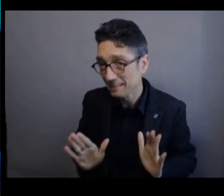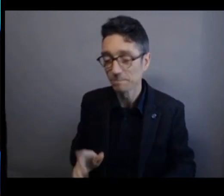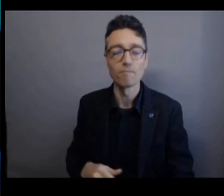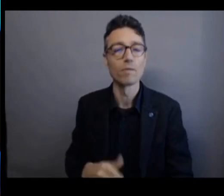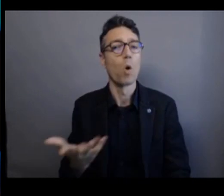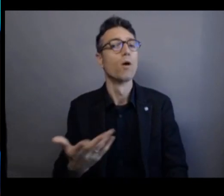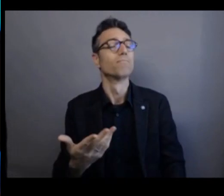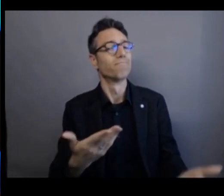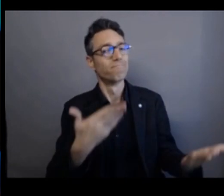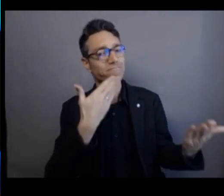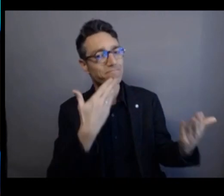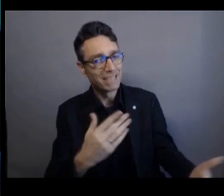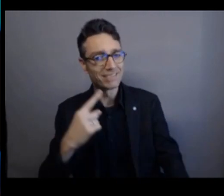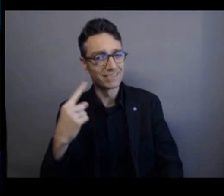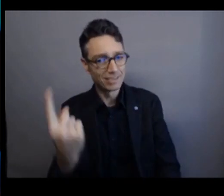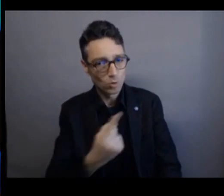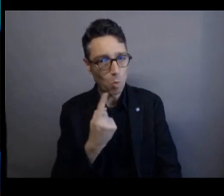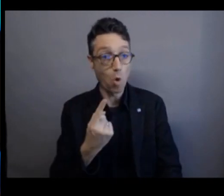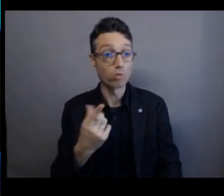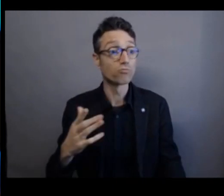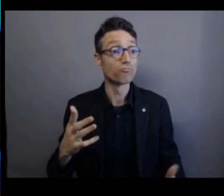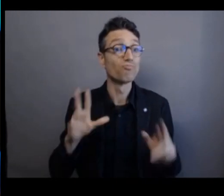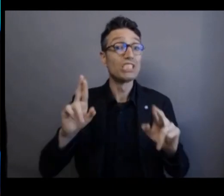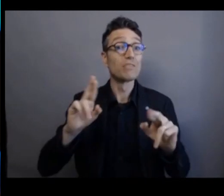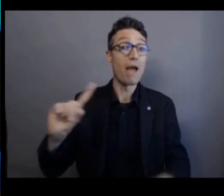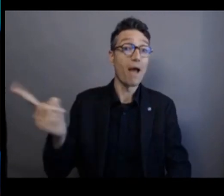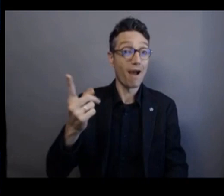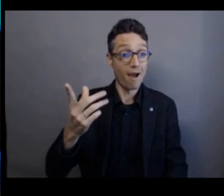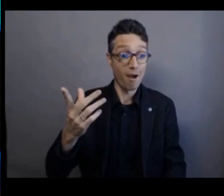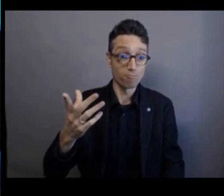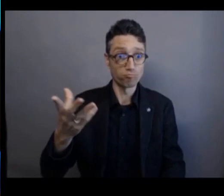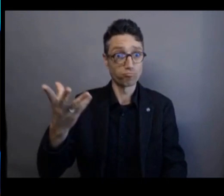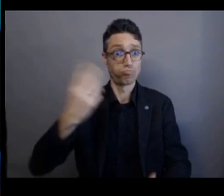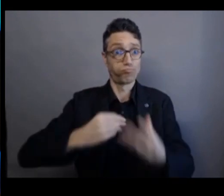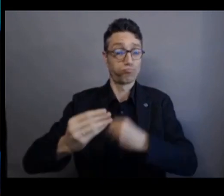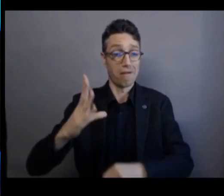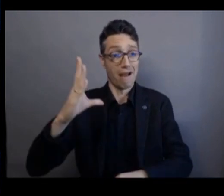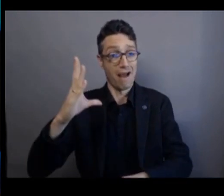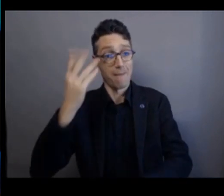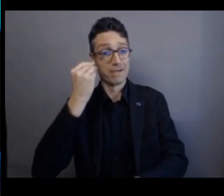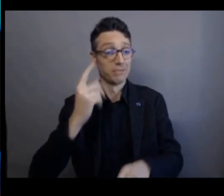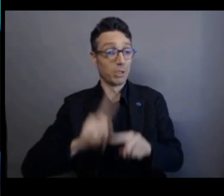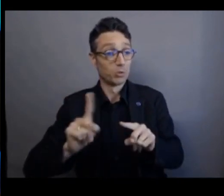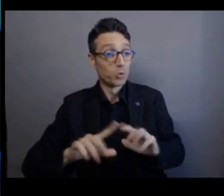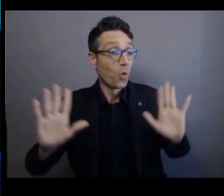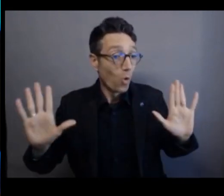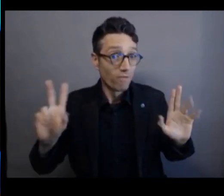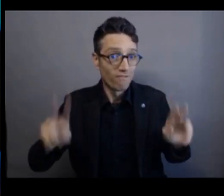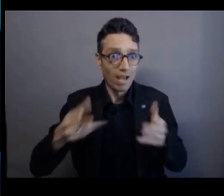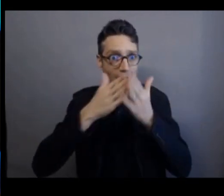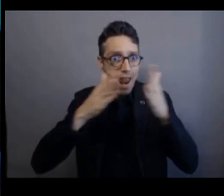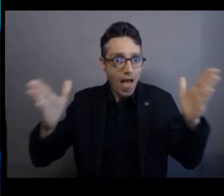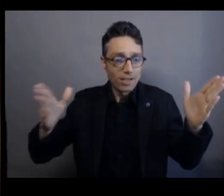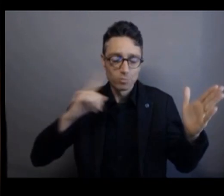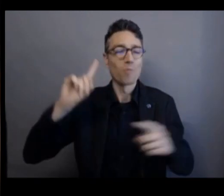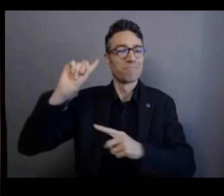dans des espaces très vastes. Et qu'on n'a évidemment pas épuisé le sujet. Merci aux organisateurs et place à la prochaine table ronde.